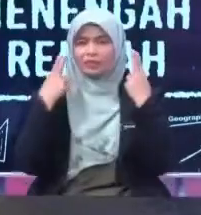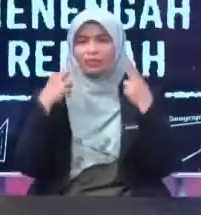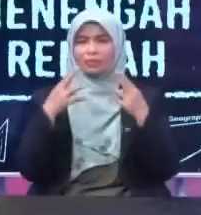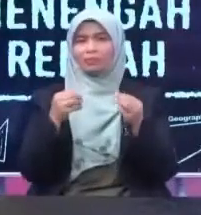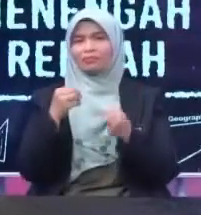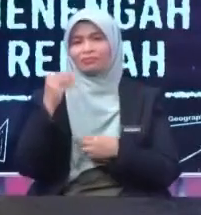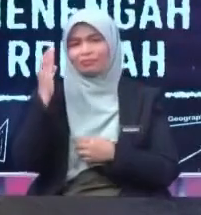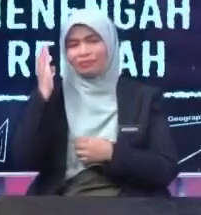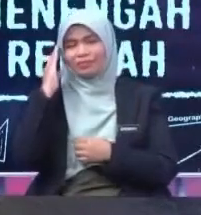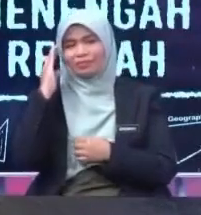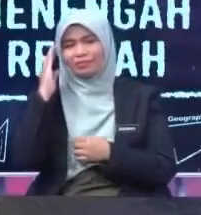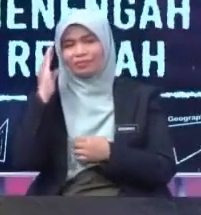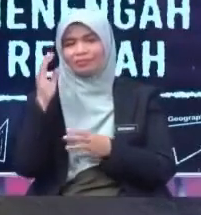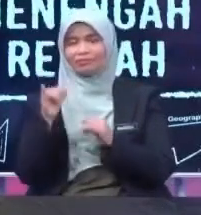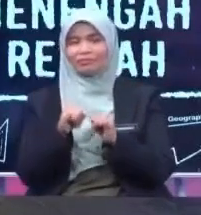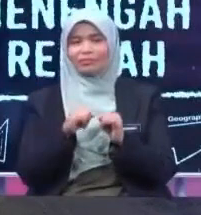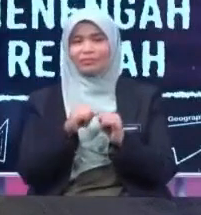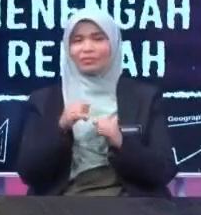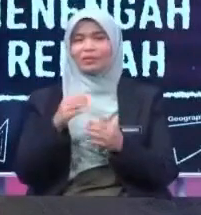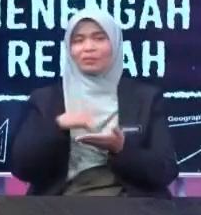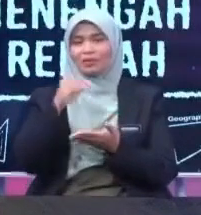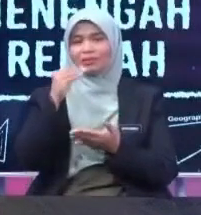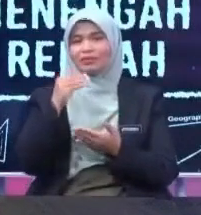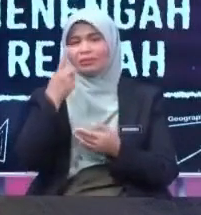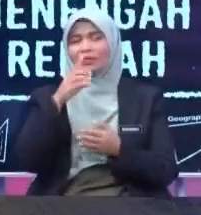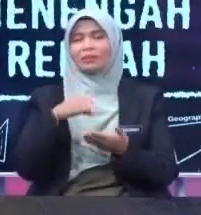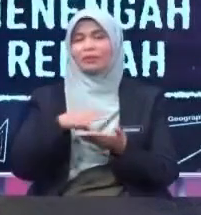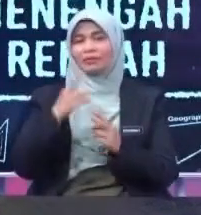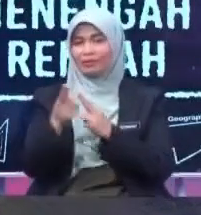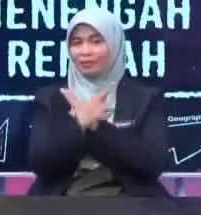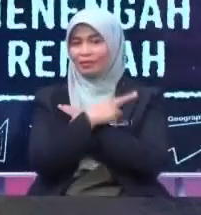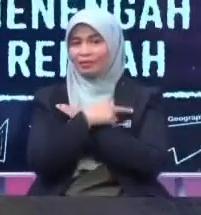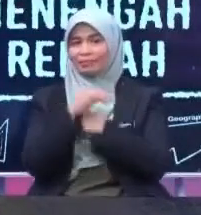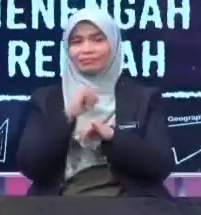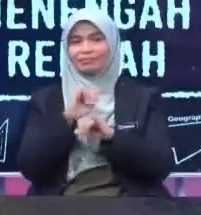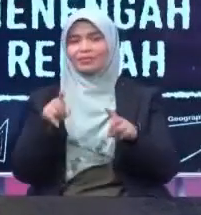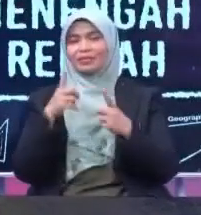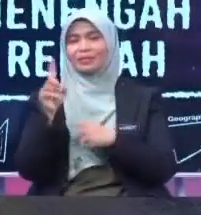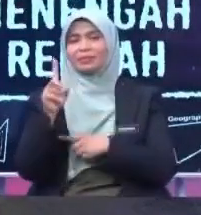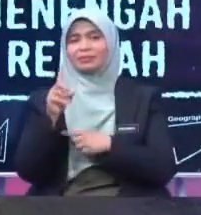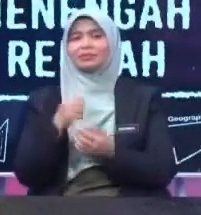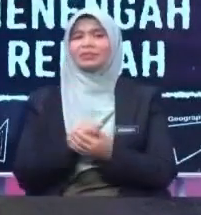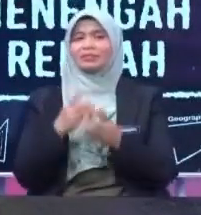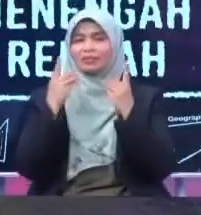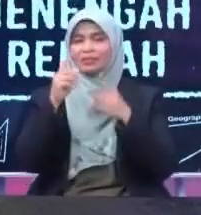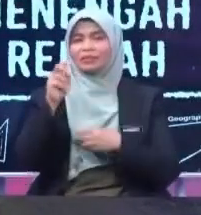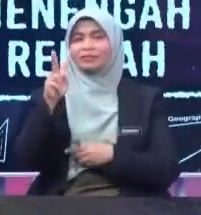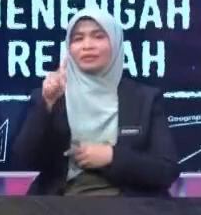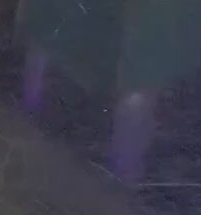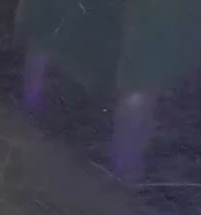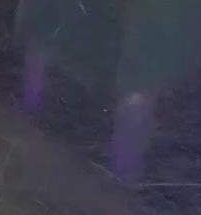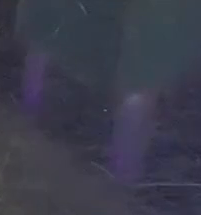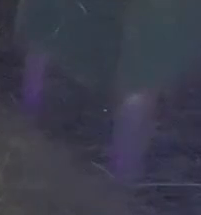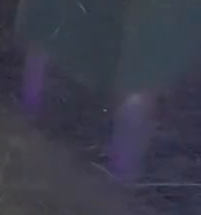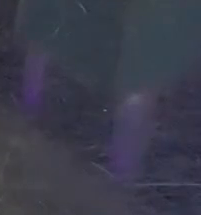kita belajar ni untuk apa kan? Ya. Tapi kita nak berehat dululah Ustazah. Okey, boleh. Murid-murid, jangan ke mana-mana. Kembali selepas ini di Didik TV KPM.